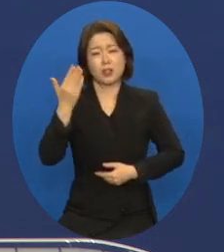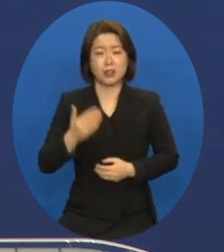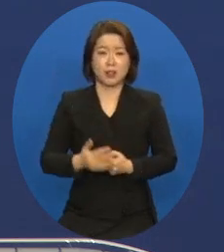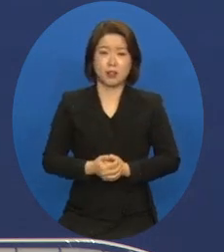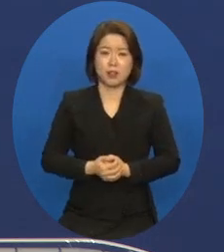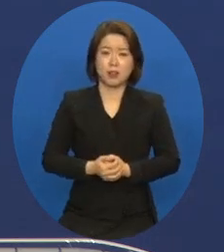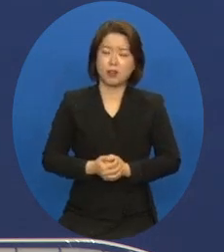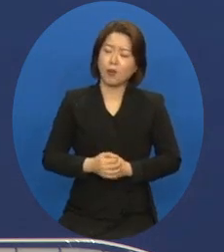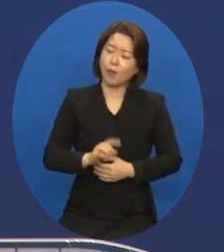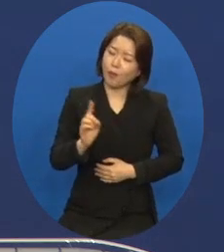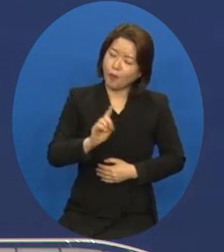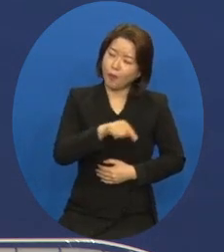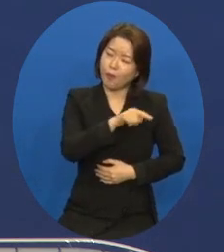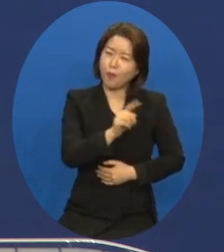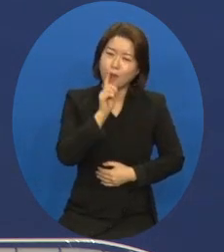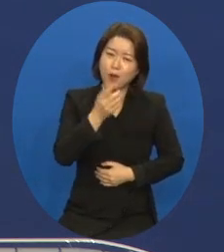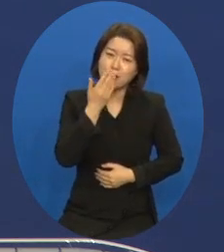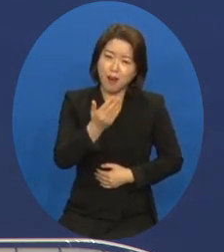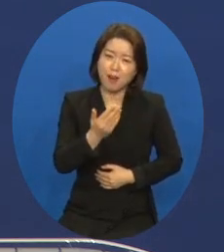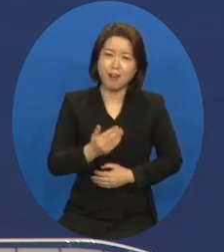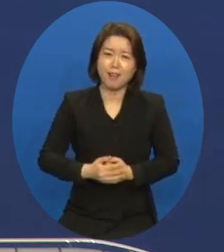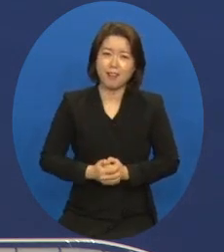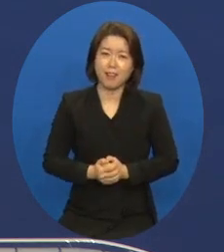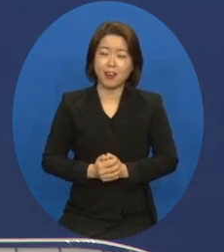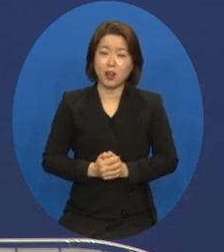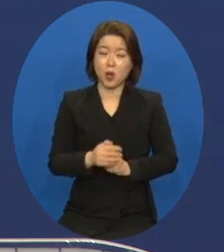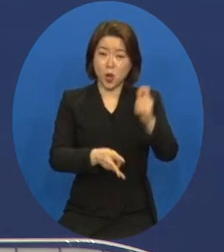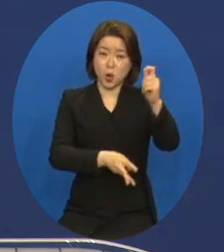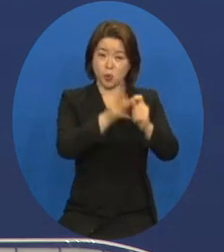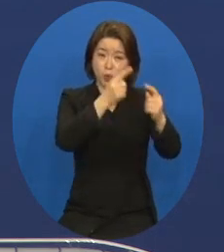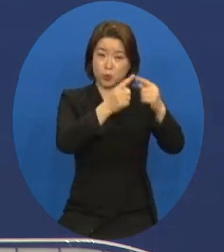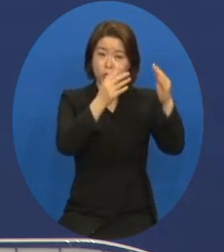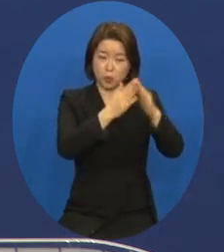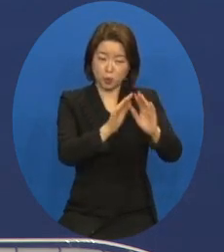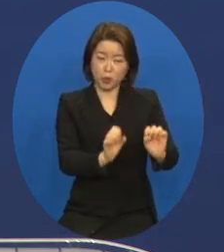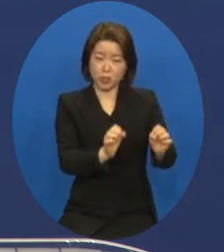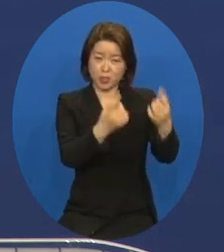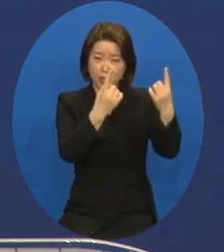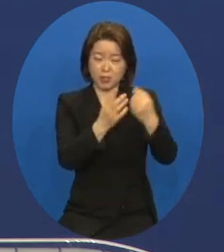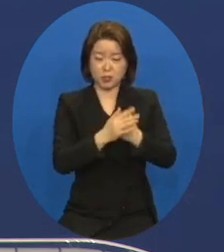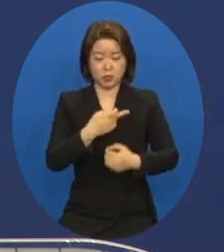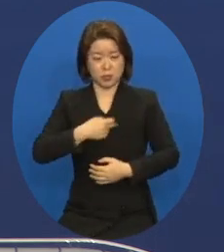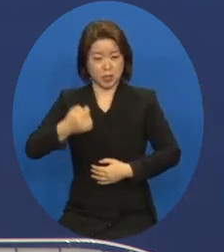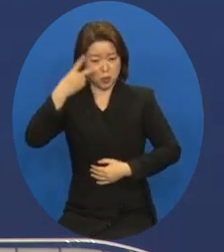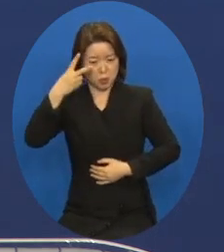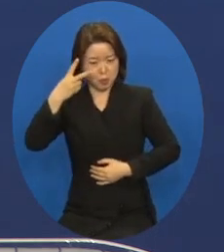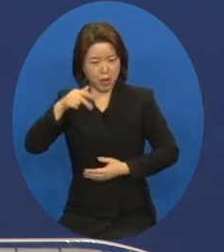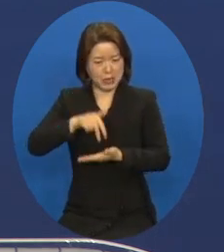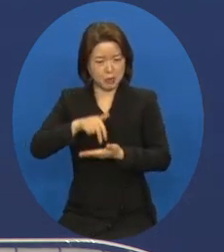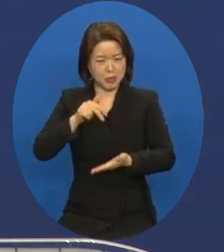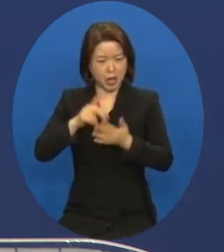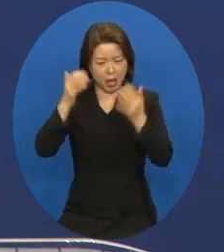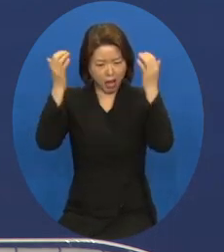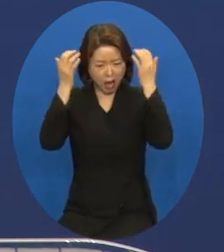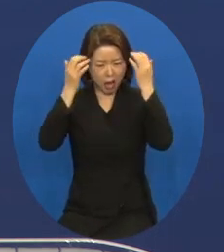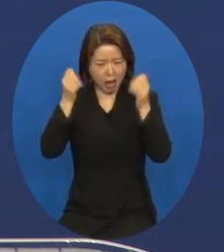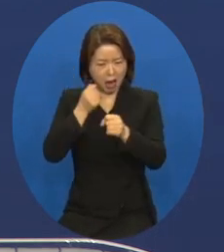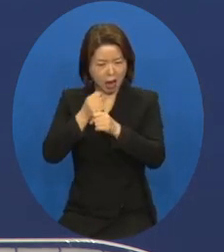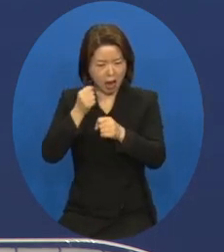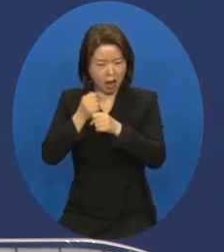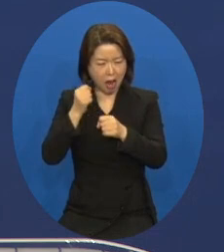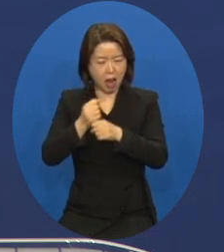아니 어떻게 이런 말을 할 수 있을까요 고린도 교회의 로 인하여 사도 바울이 겪는 고통이 그렇게 크고